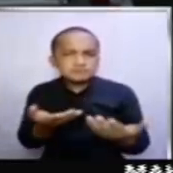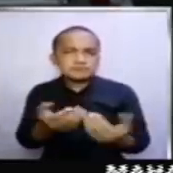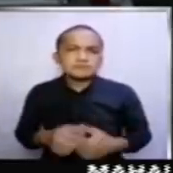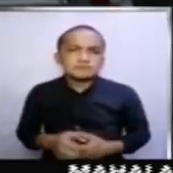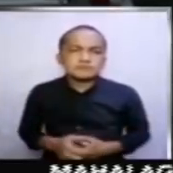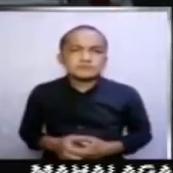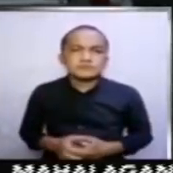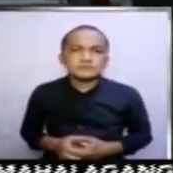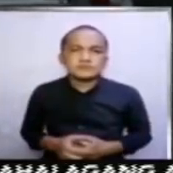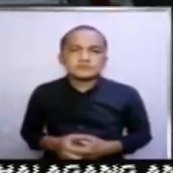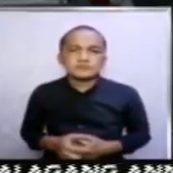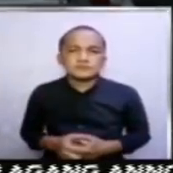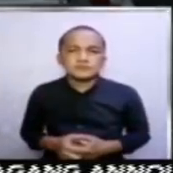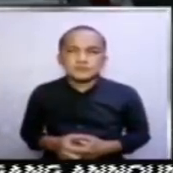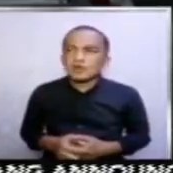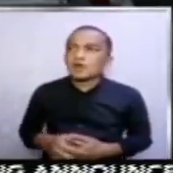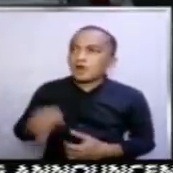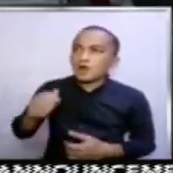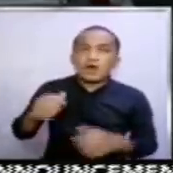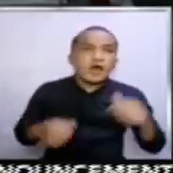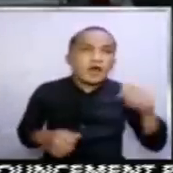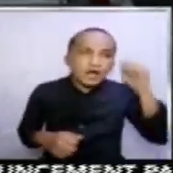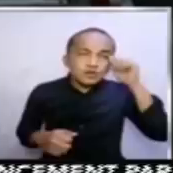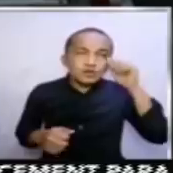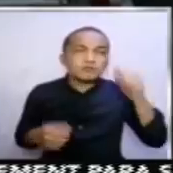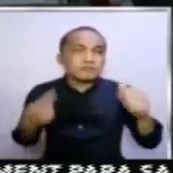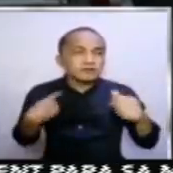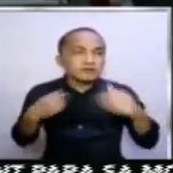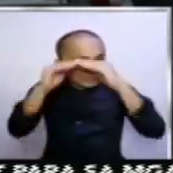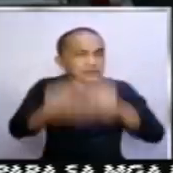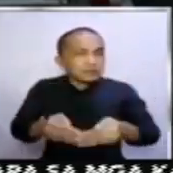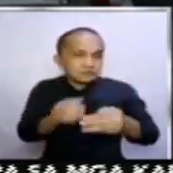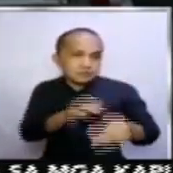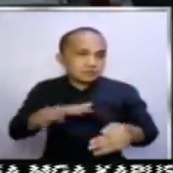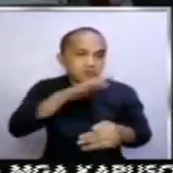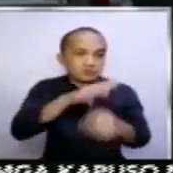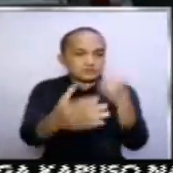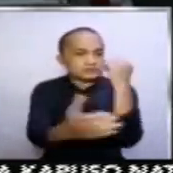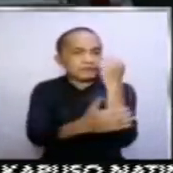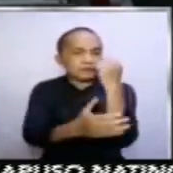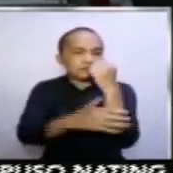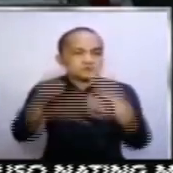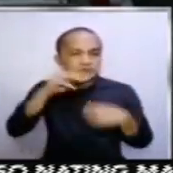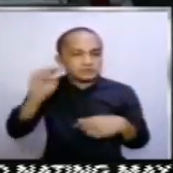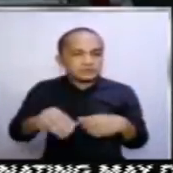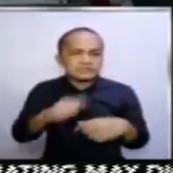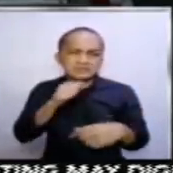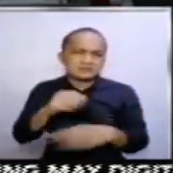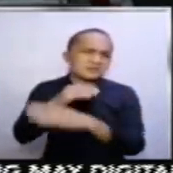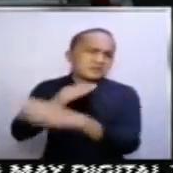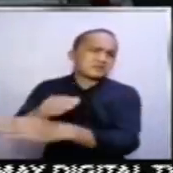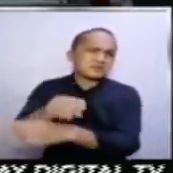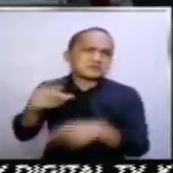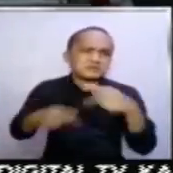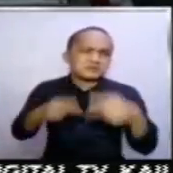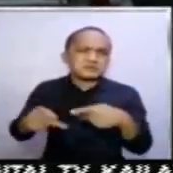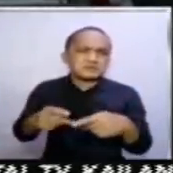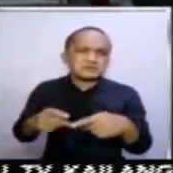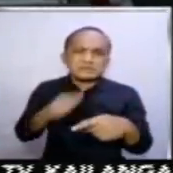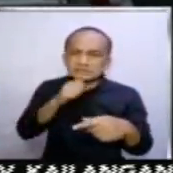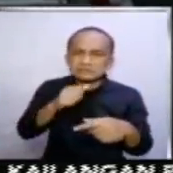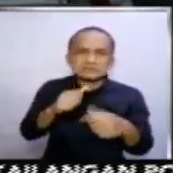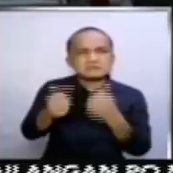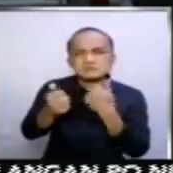Ato, may lockdown man sa buong Sampaloc District. Tila hindi talaga naiwasan ng ilan sa ating mga kababayan na hindi sumunod dito sa utos ng Manila